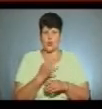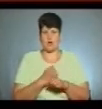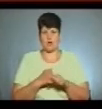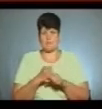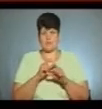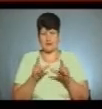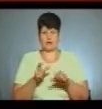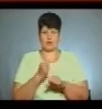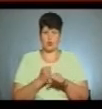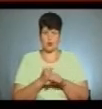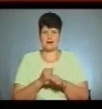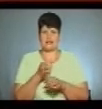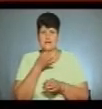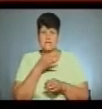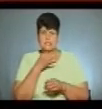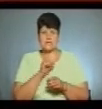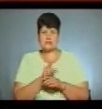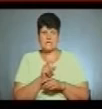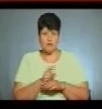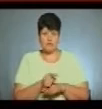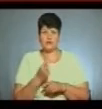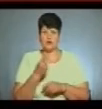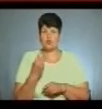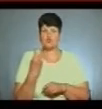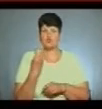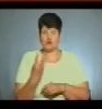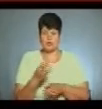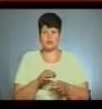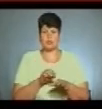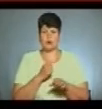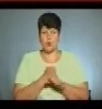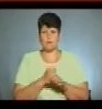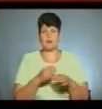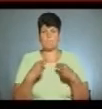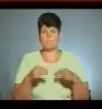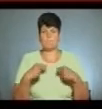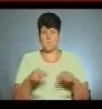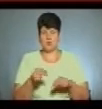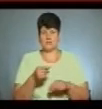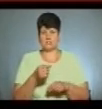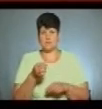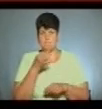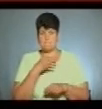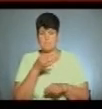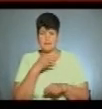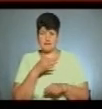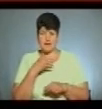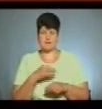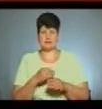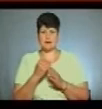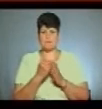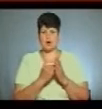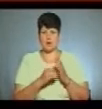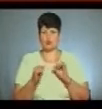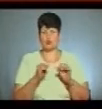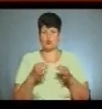які виготовляють ліки на замовлення, та однією із трьох, які здійснюють продаж медикаментів за урядовою програмою «Доступні ліки». Також, за